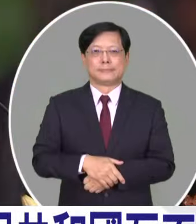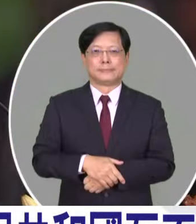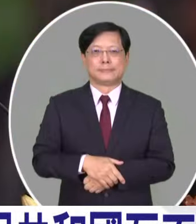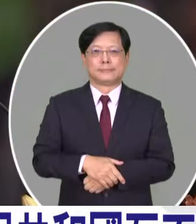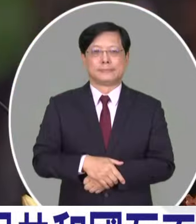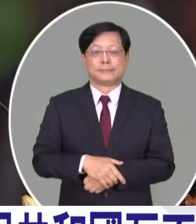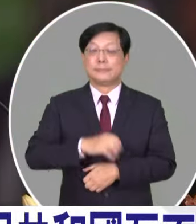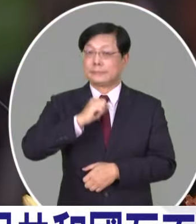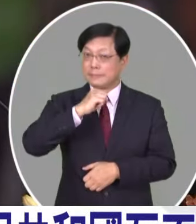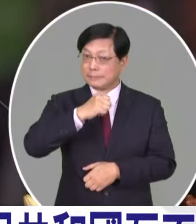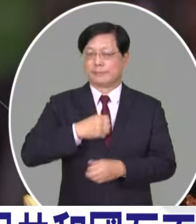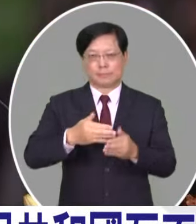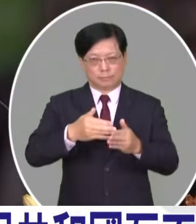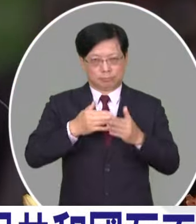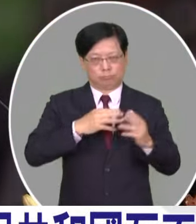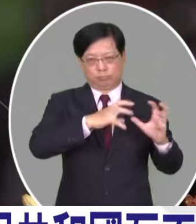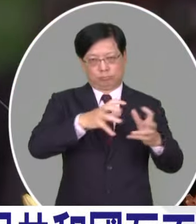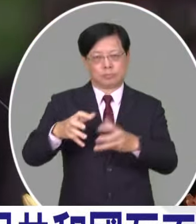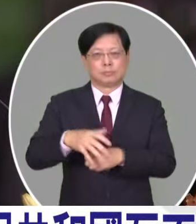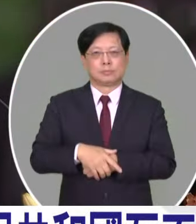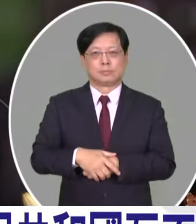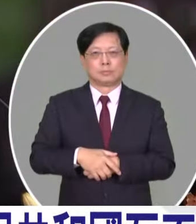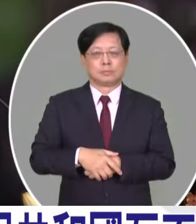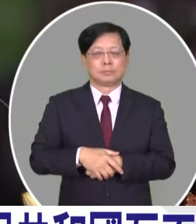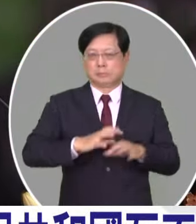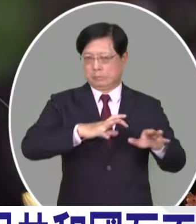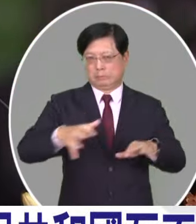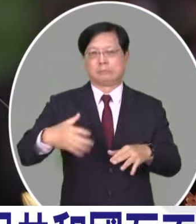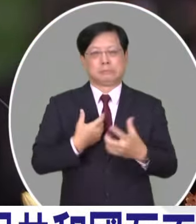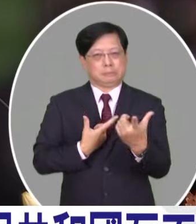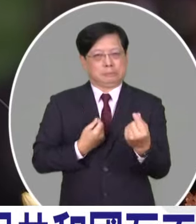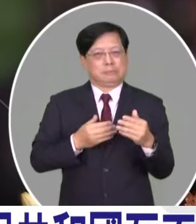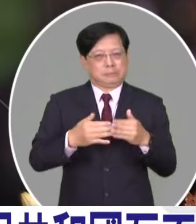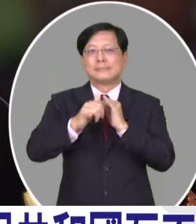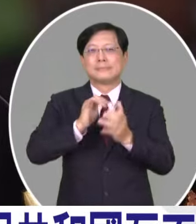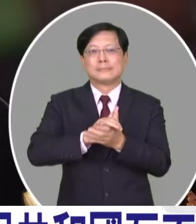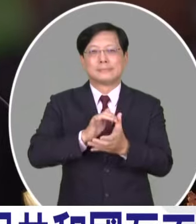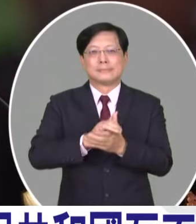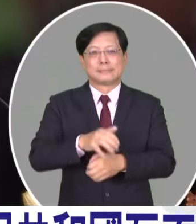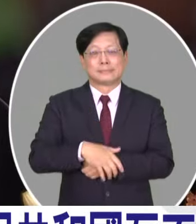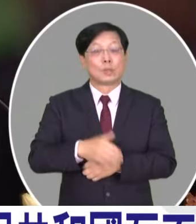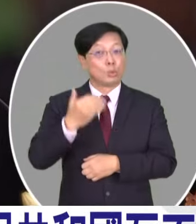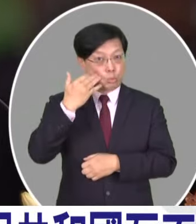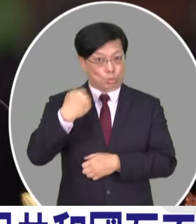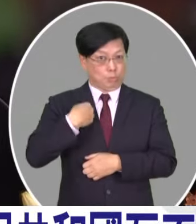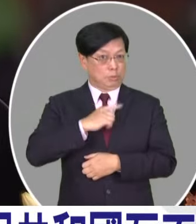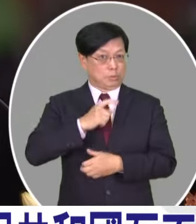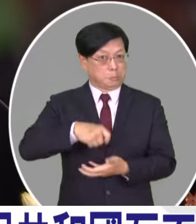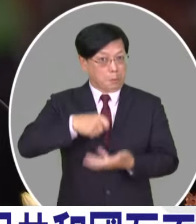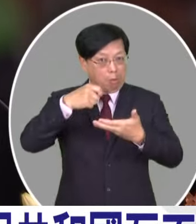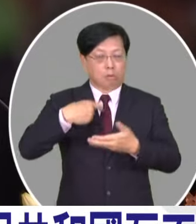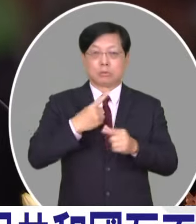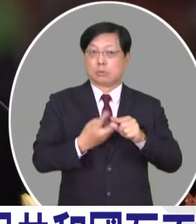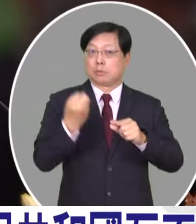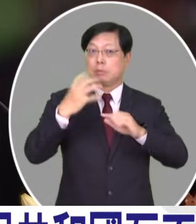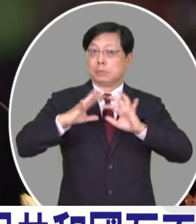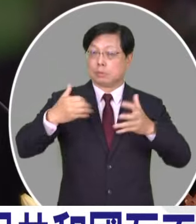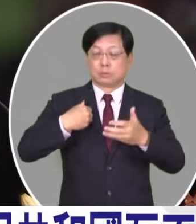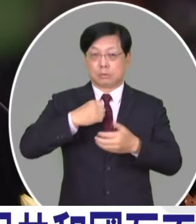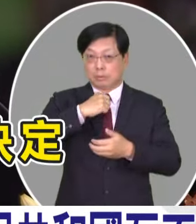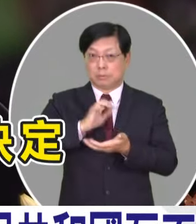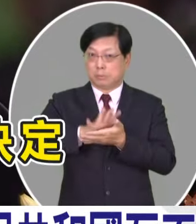块。 台湾需要世界，世界也需要台湾。当我们主张中华民国台湾的未